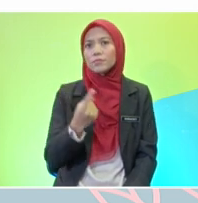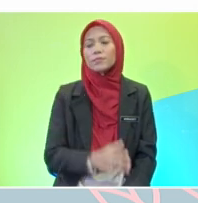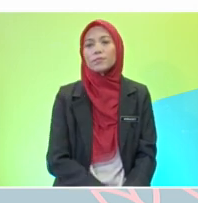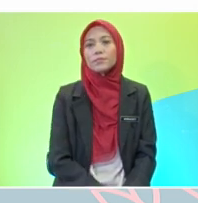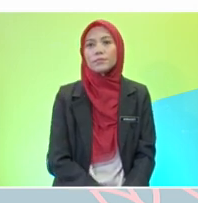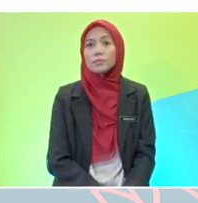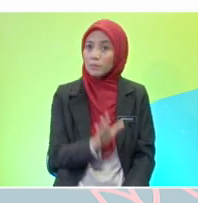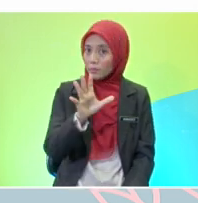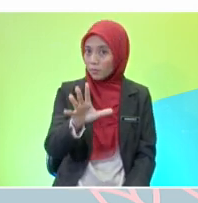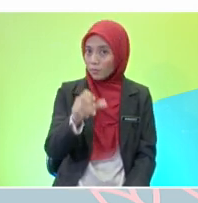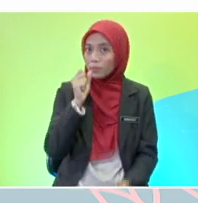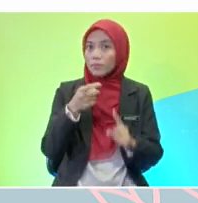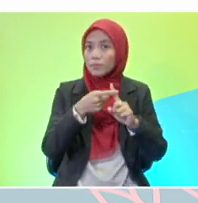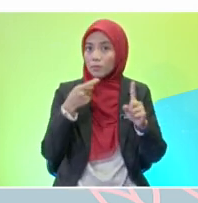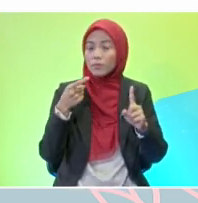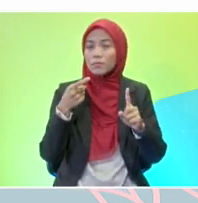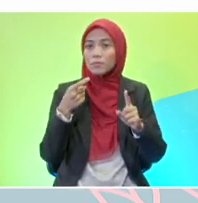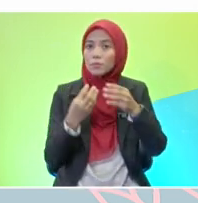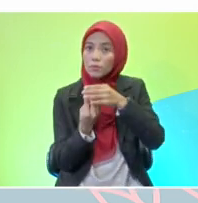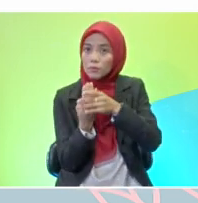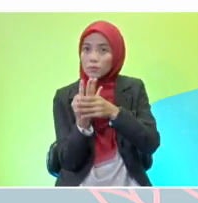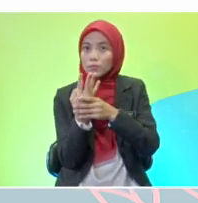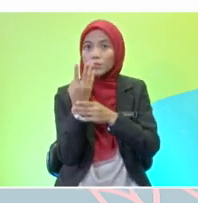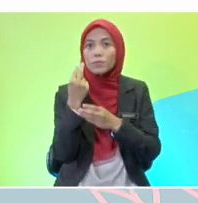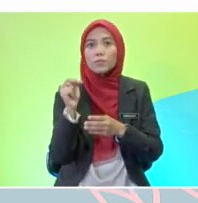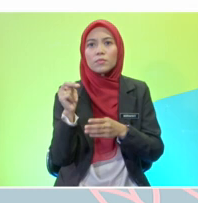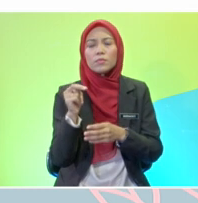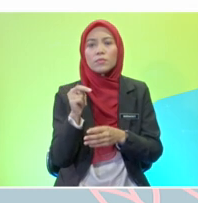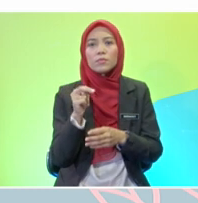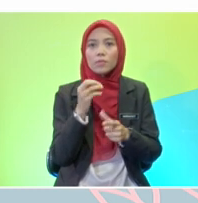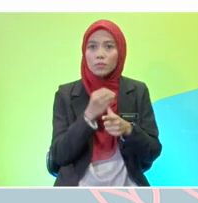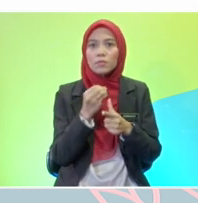pada motif tumbuhan Cosmos ataupun objek lain